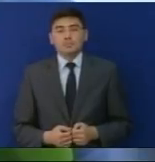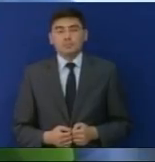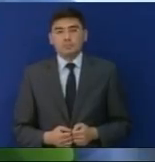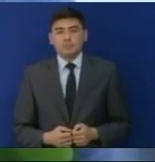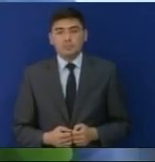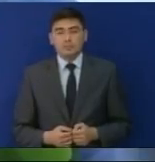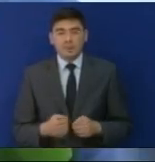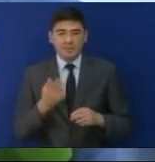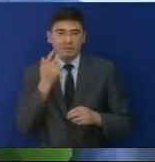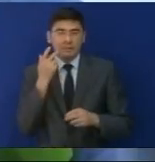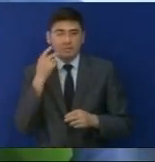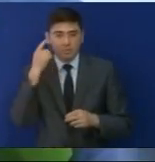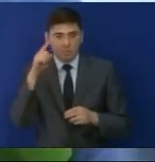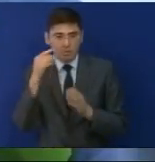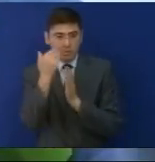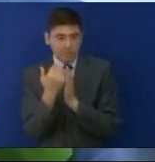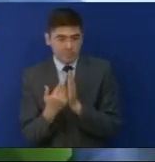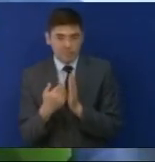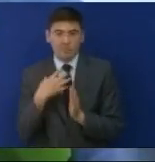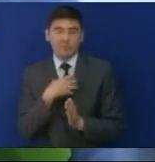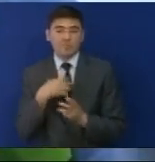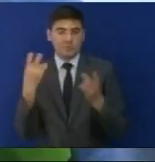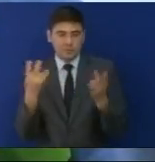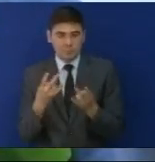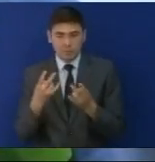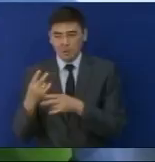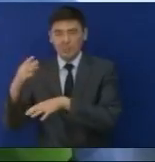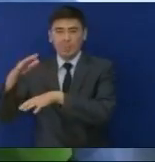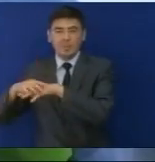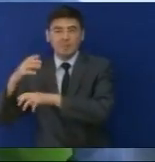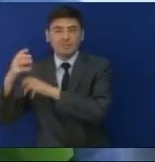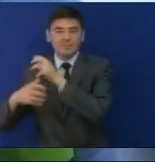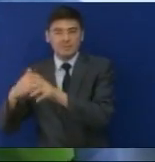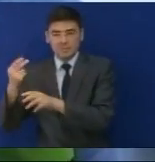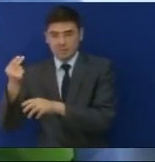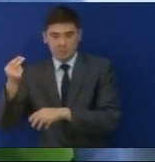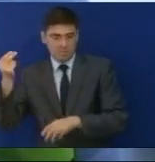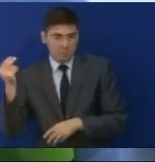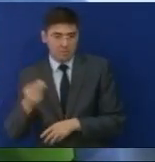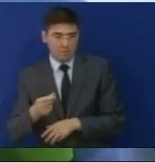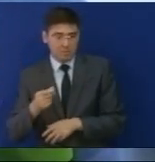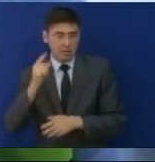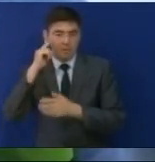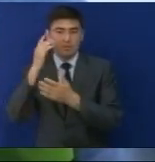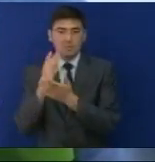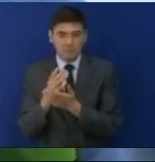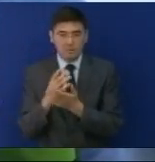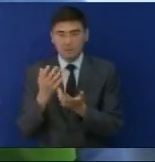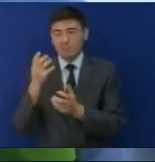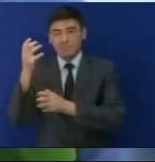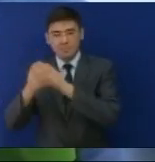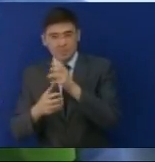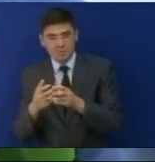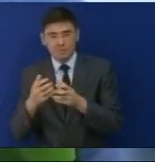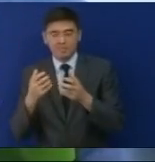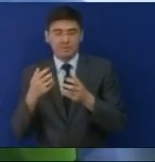project. Этот проект очень важен, и данный проект финансируется Всемирным банком, что, несомненно, подчеркивает его значение как на местном, так и на международном